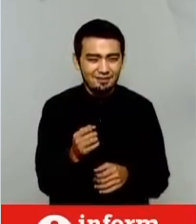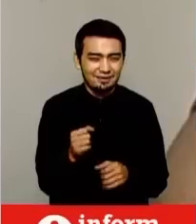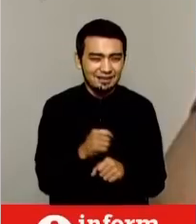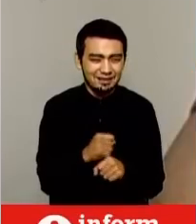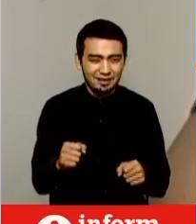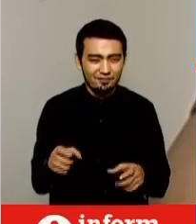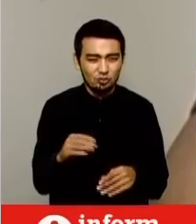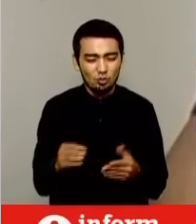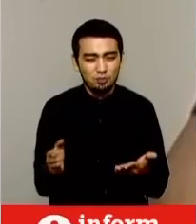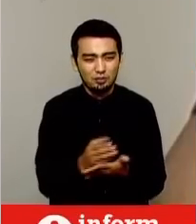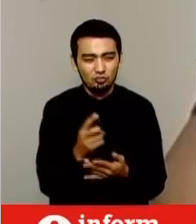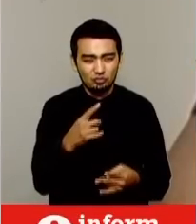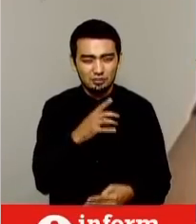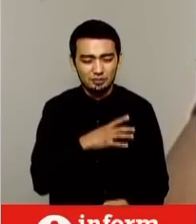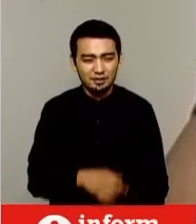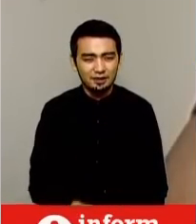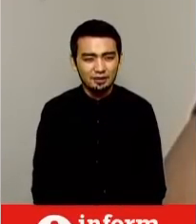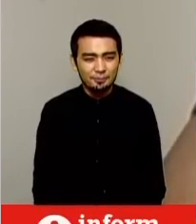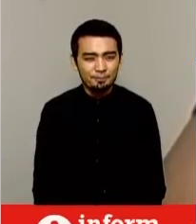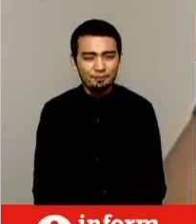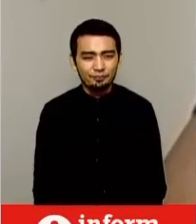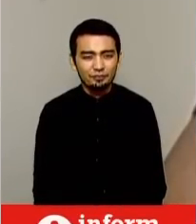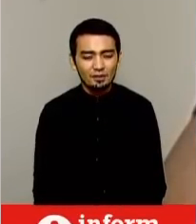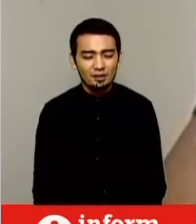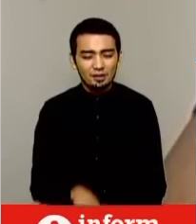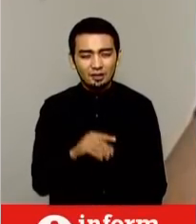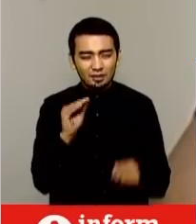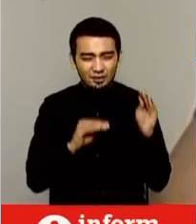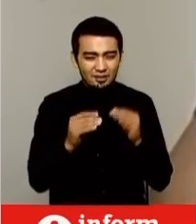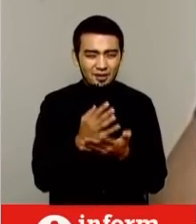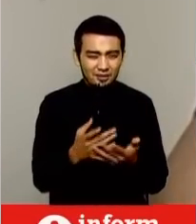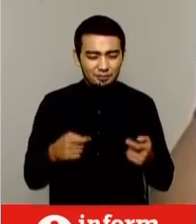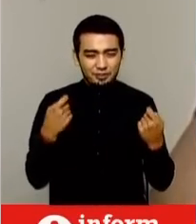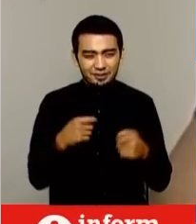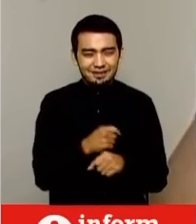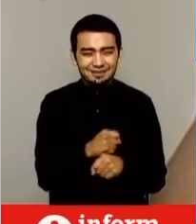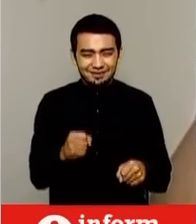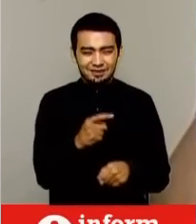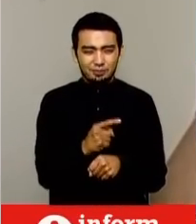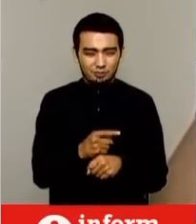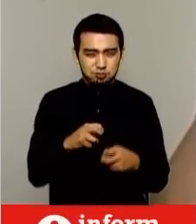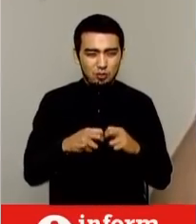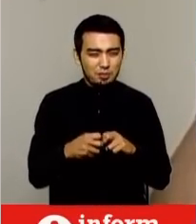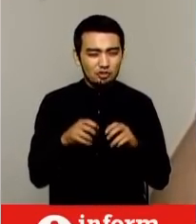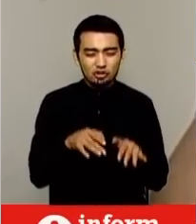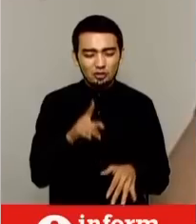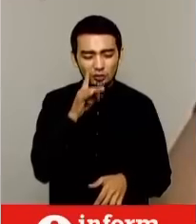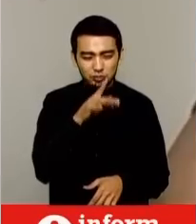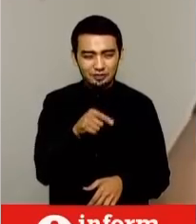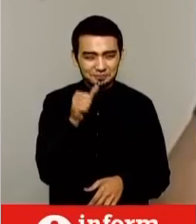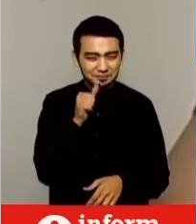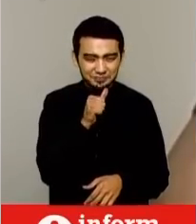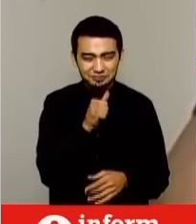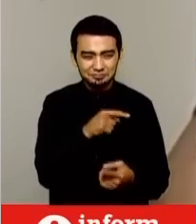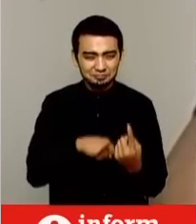кез келді дейді. С точки зрения режима. Белсенді қоспаларды сатуға тыйым салу да мәселені шешпейді. Өйткені ол жасырын